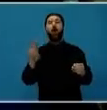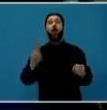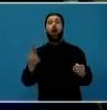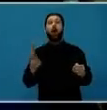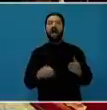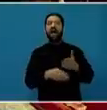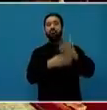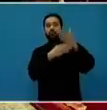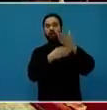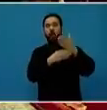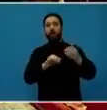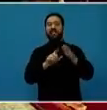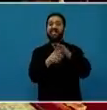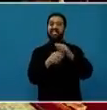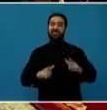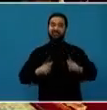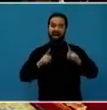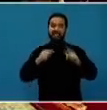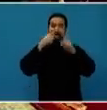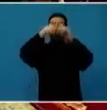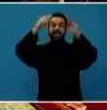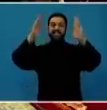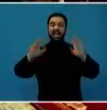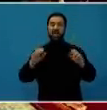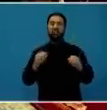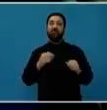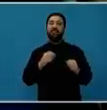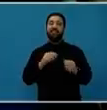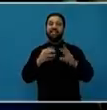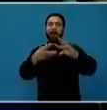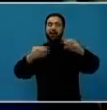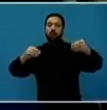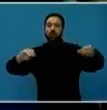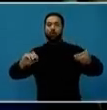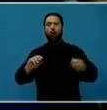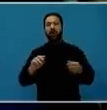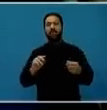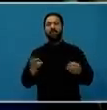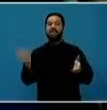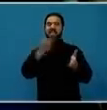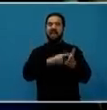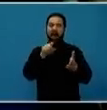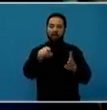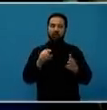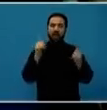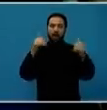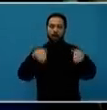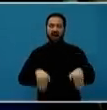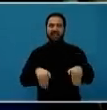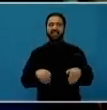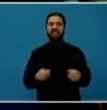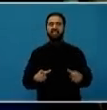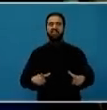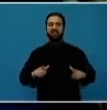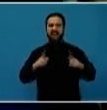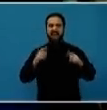un rol tămăduitor, iar cel prezent în viața creștinului rostit de către